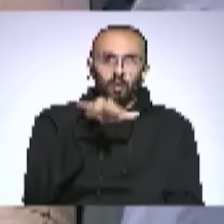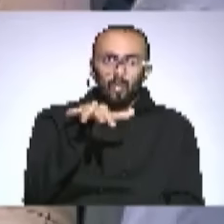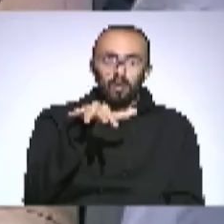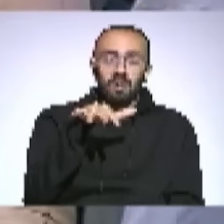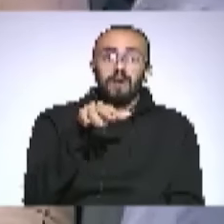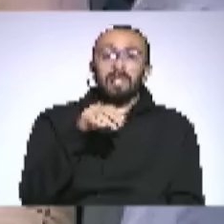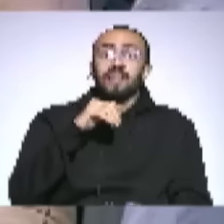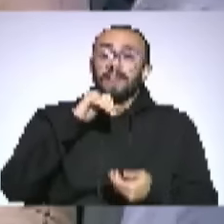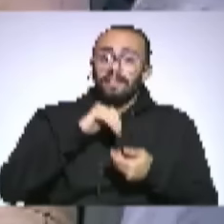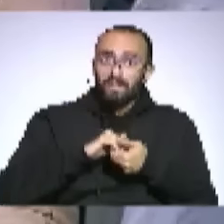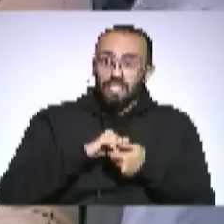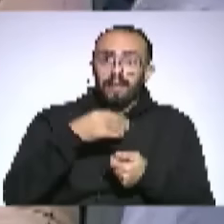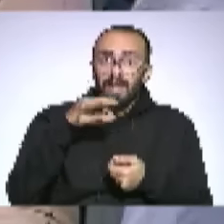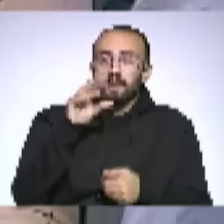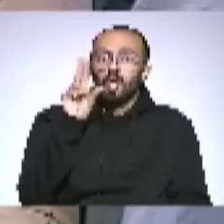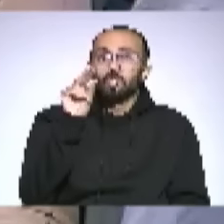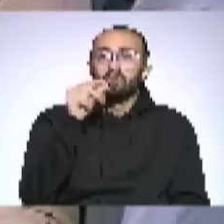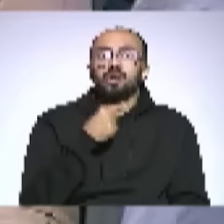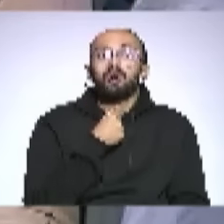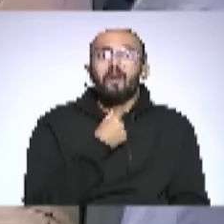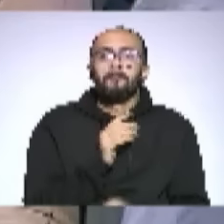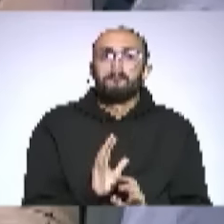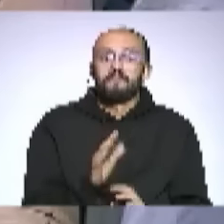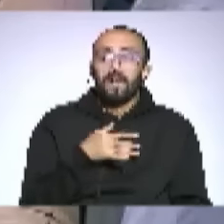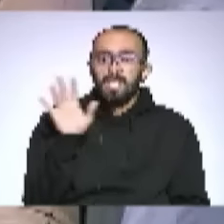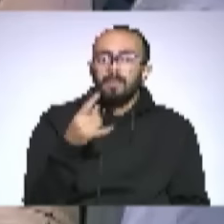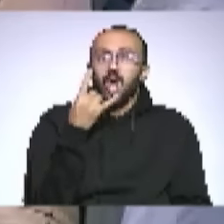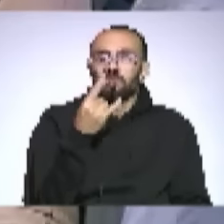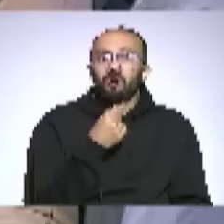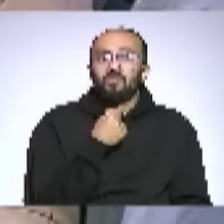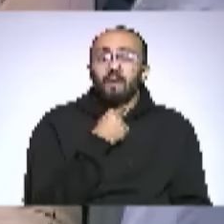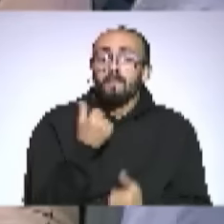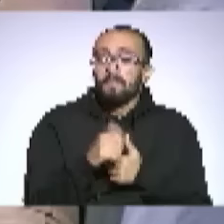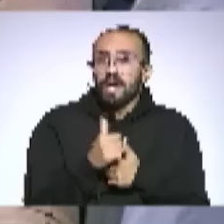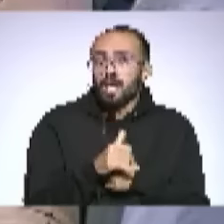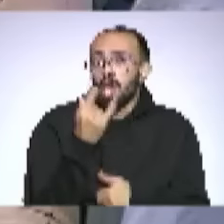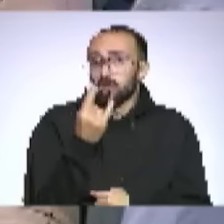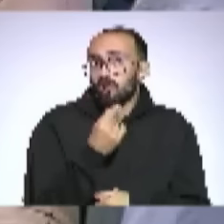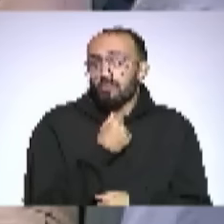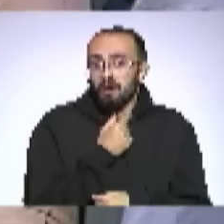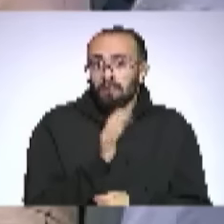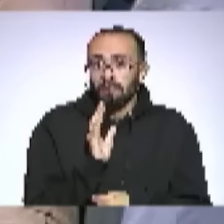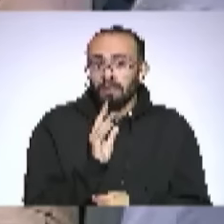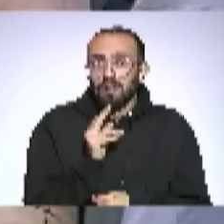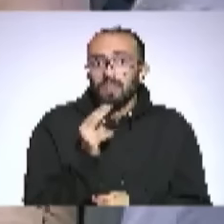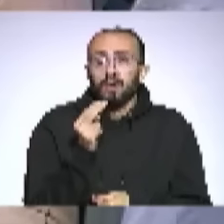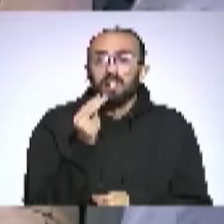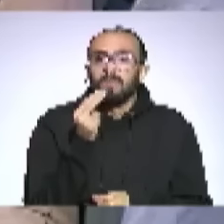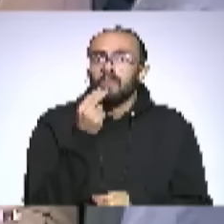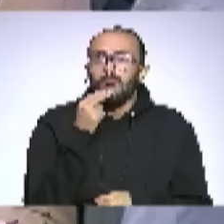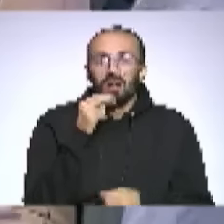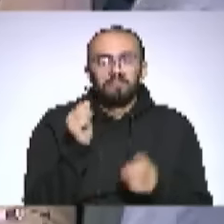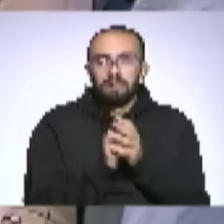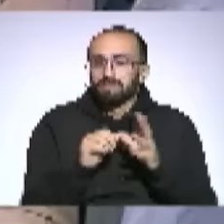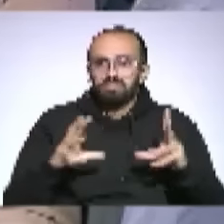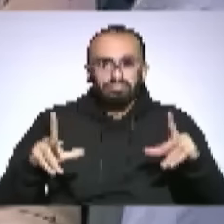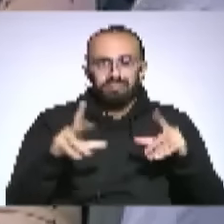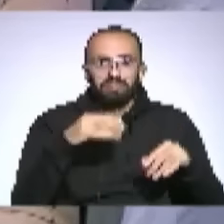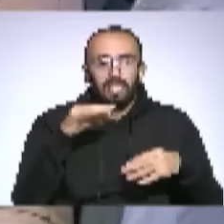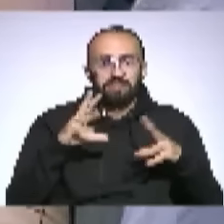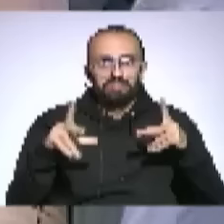ذهب 20 جرام وجبت 10 جرام وفاضل 10 جرام وهو دلوقتي بيشطب في الشقه والدنيا غاليه